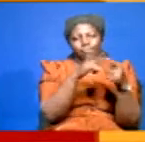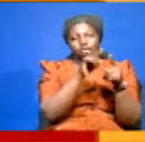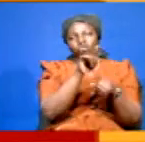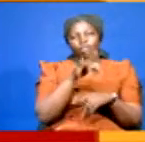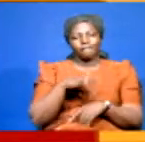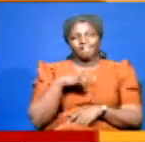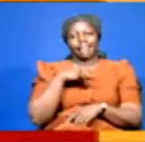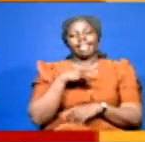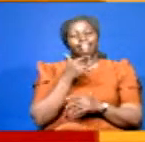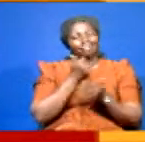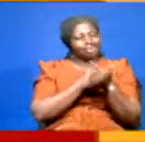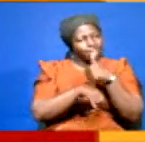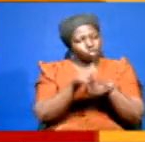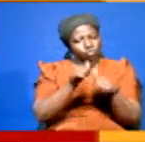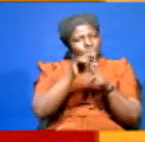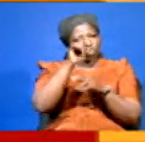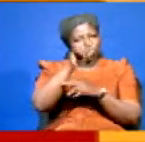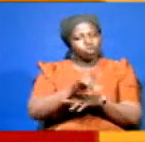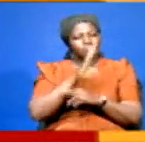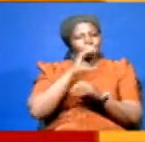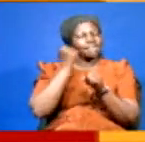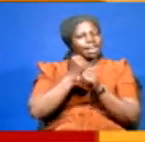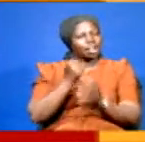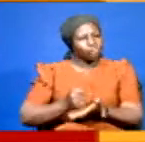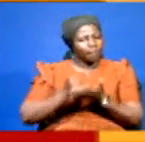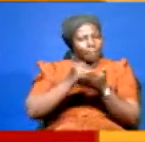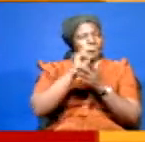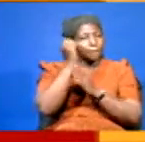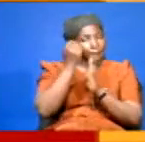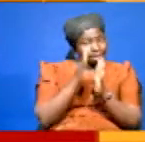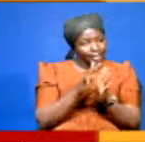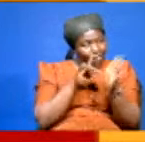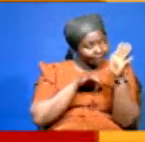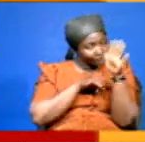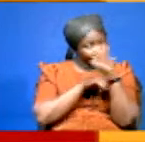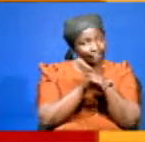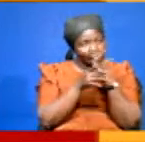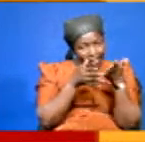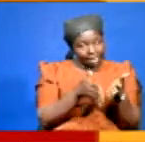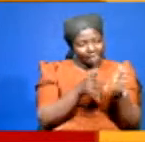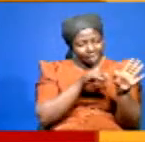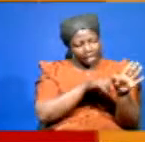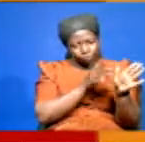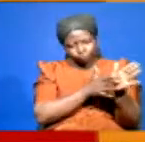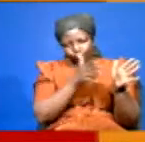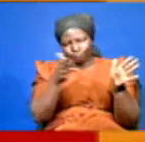ambayo inastahili kuchukuliwa kuwasaidia Wakenya katika kipindi cha sasa hivi inaweza kuwa ni ipi?